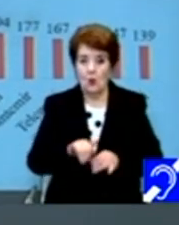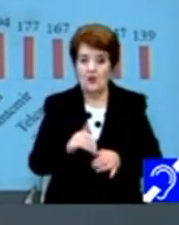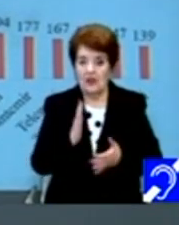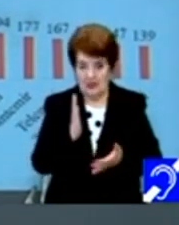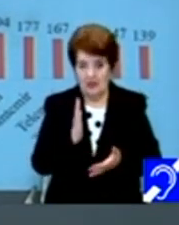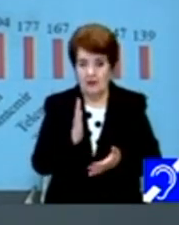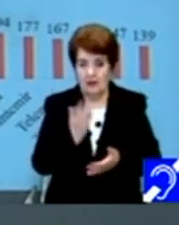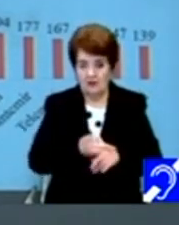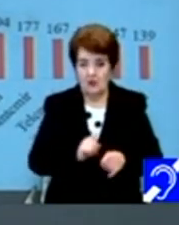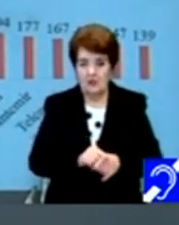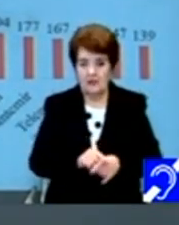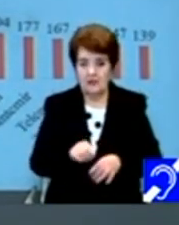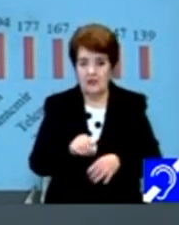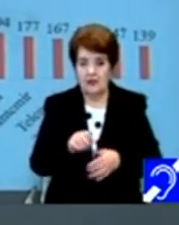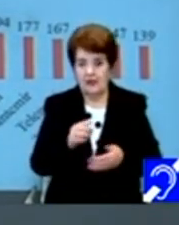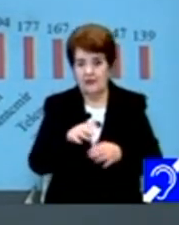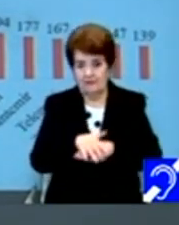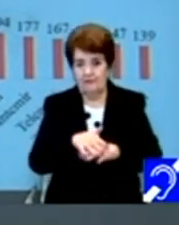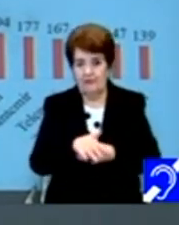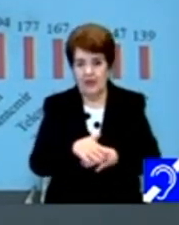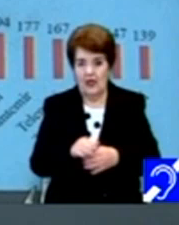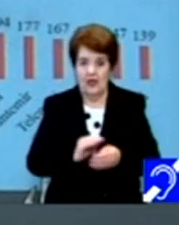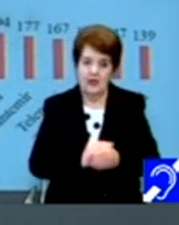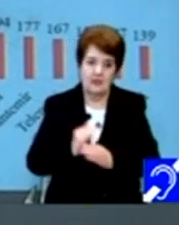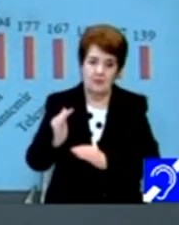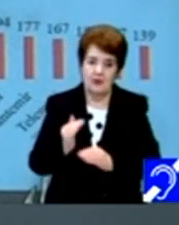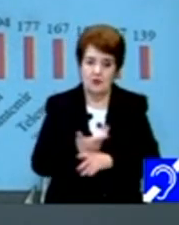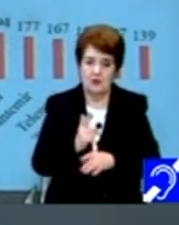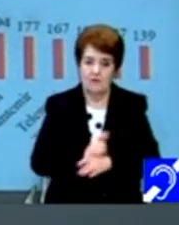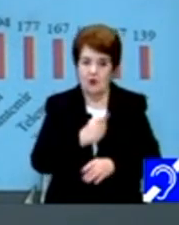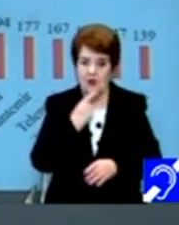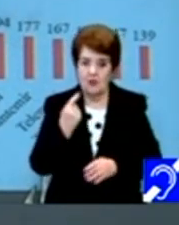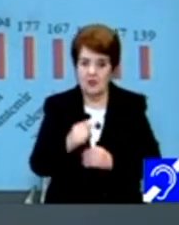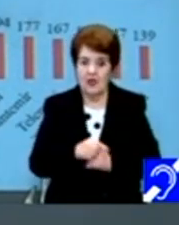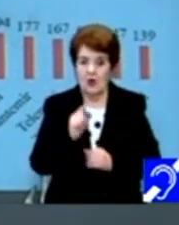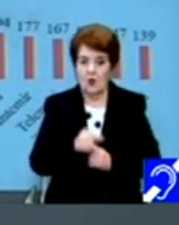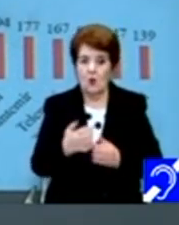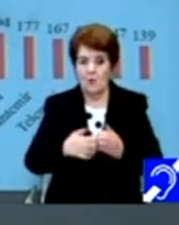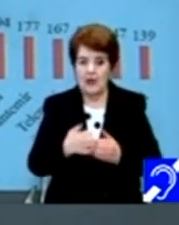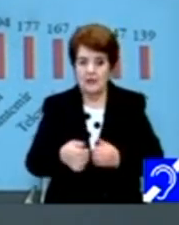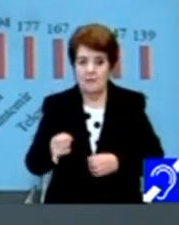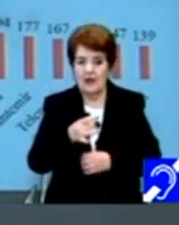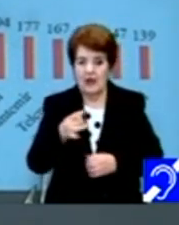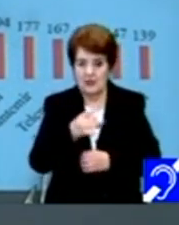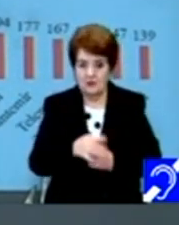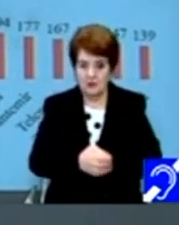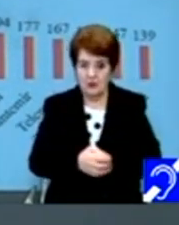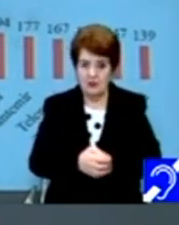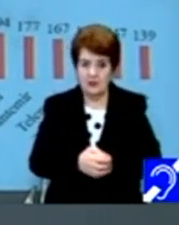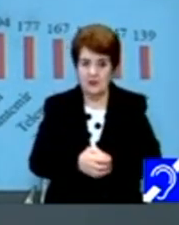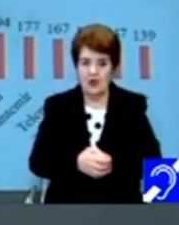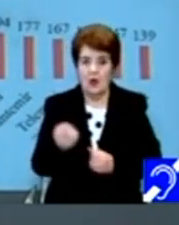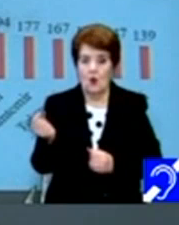acest indice este depășit foarte tare comparativ cu media pe Republică, în Chișinău